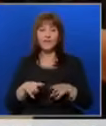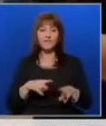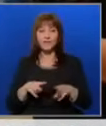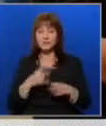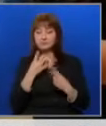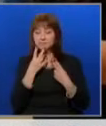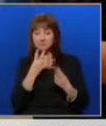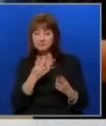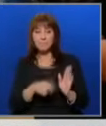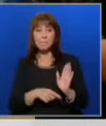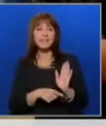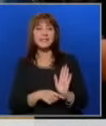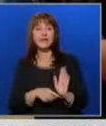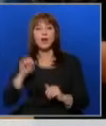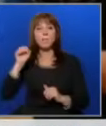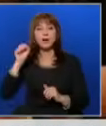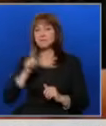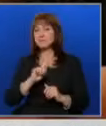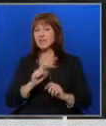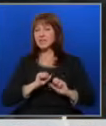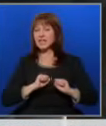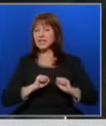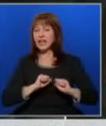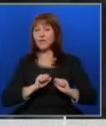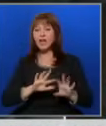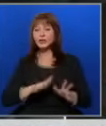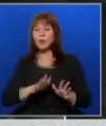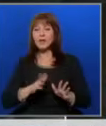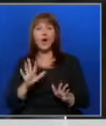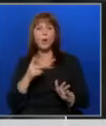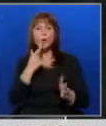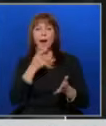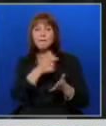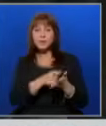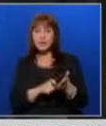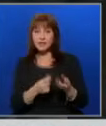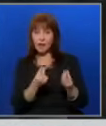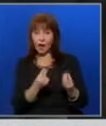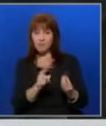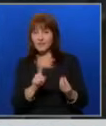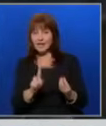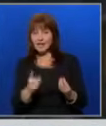на представител на партия, който не се страхува да определя коя бюлетина е валидна и коя не.